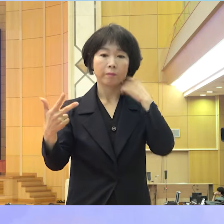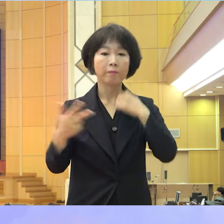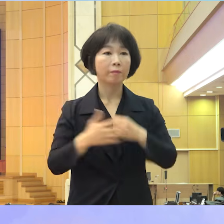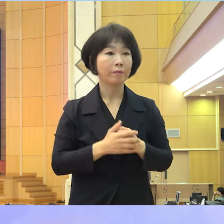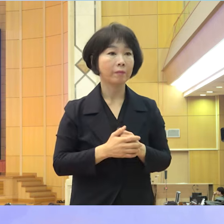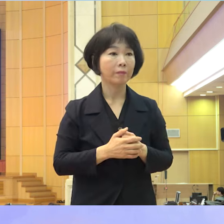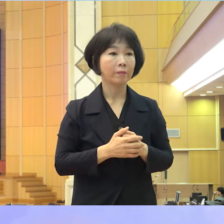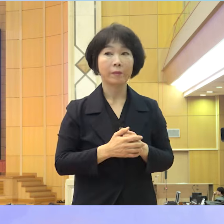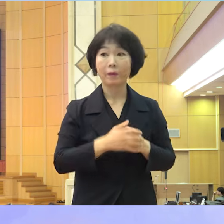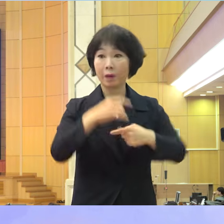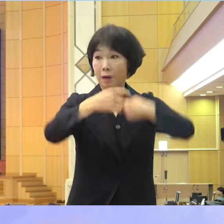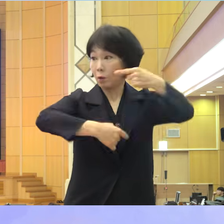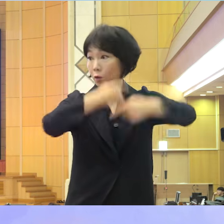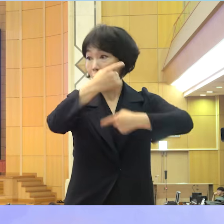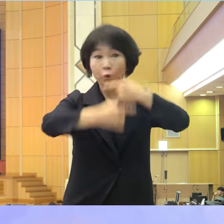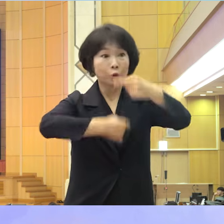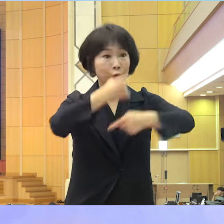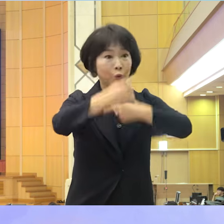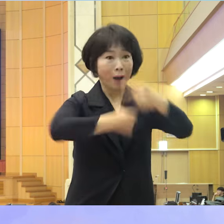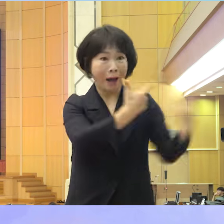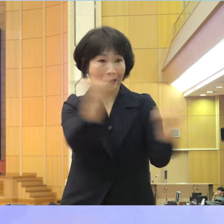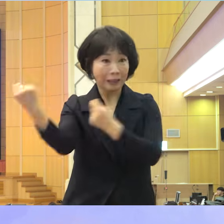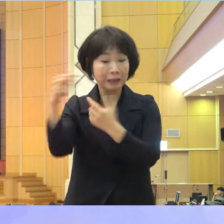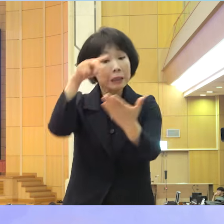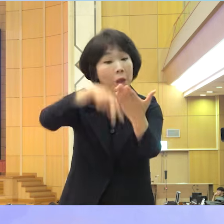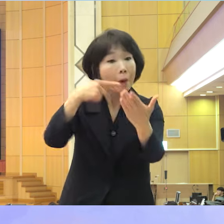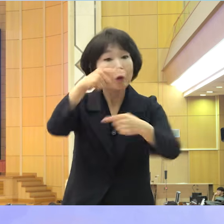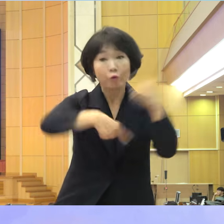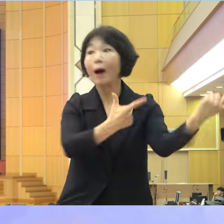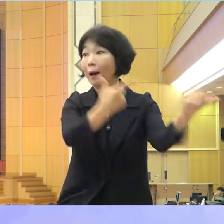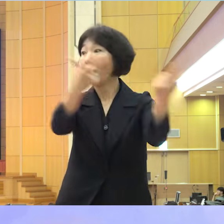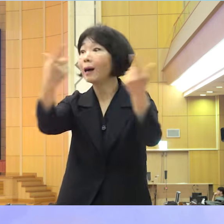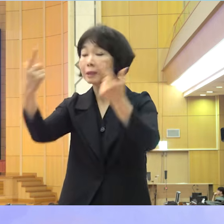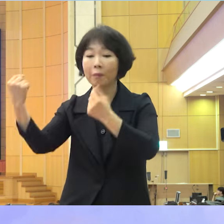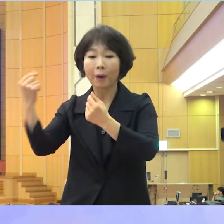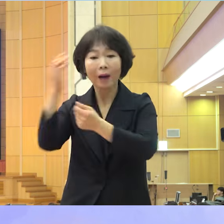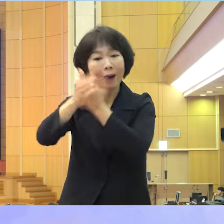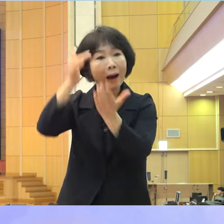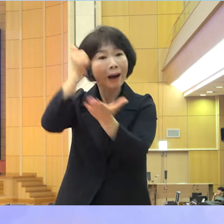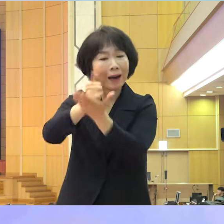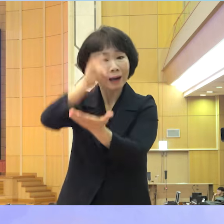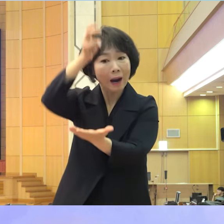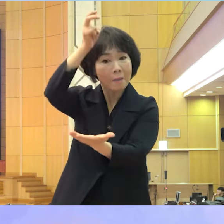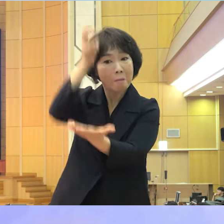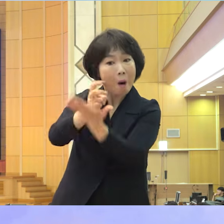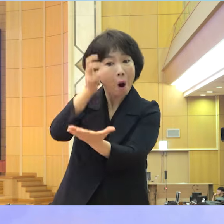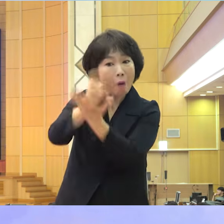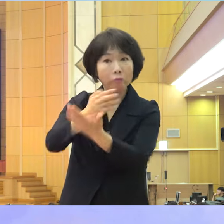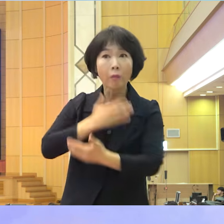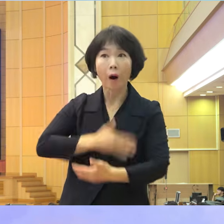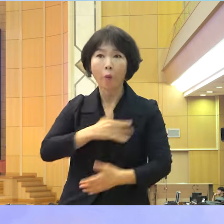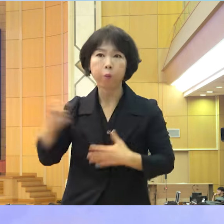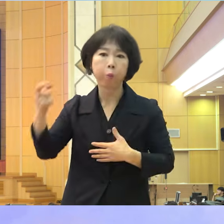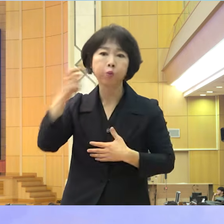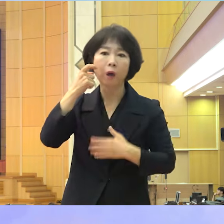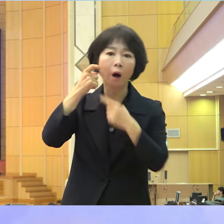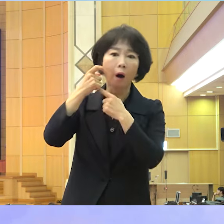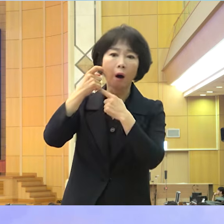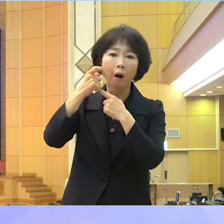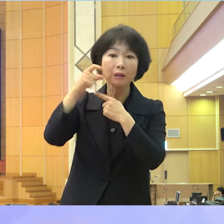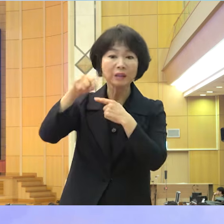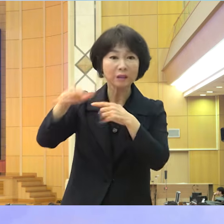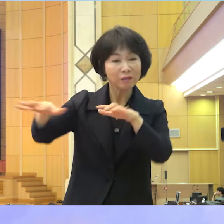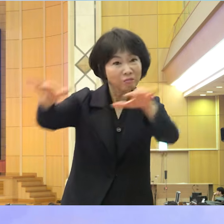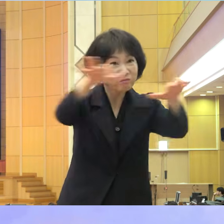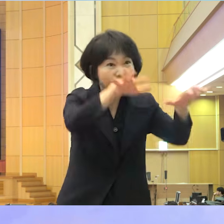다 같이 함께 읽어보도록 하겠습니다. 시작. 율법을 알지 못하는